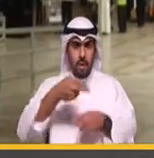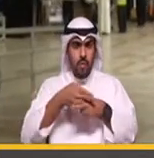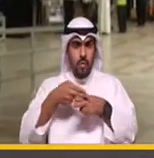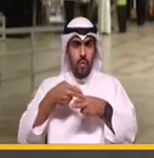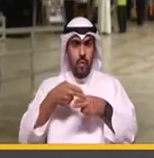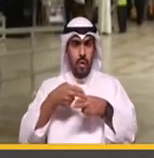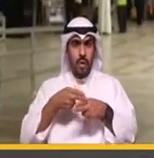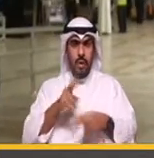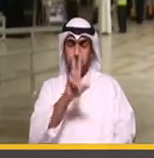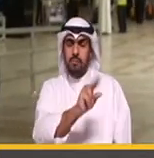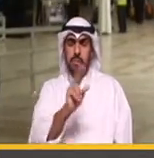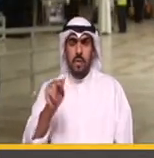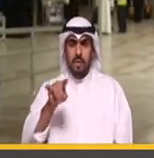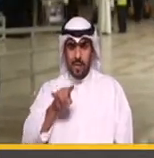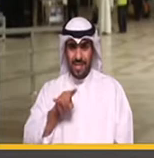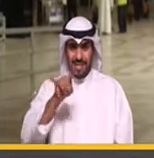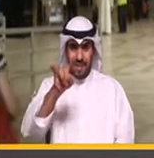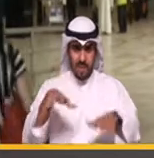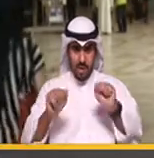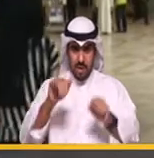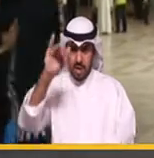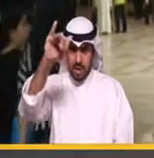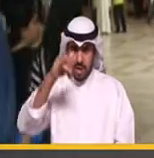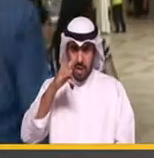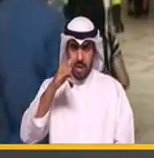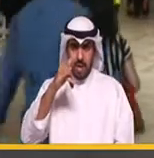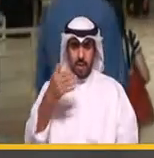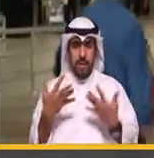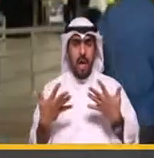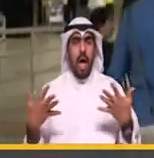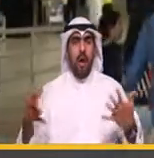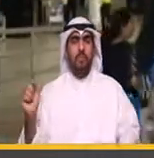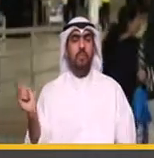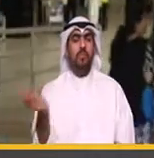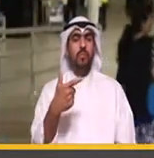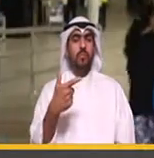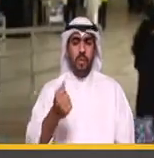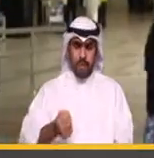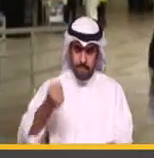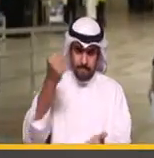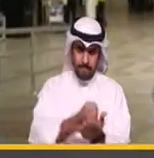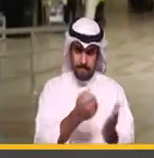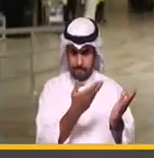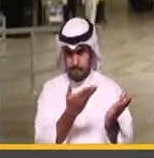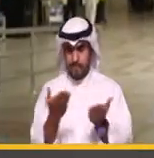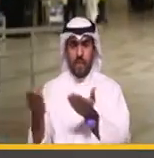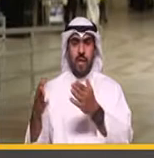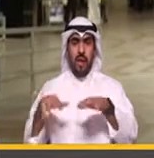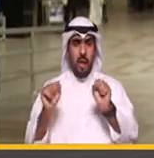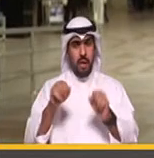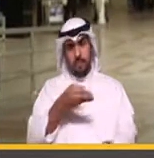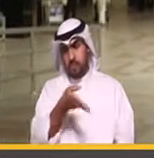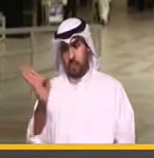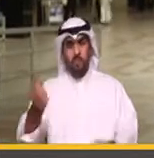إجراءات الوصول للمسافرين أسرع وأسهل، على طول يطلعون برا المطار. وبالنسبة